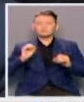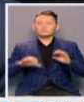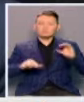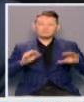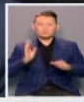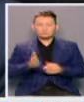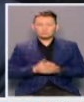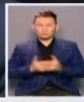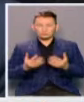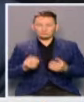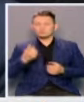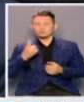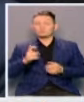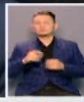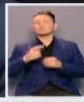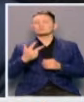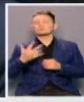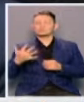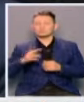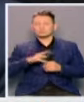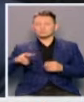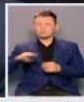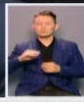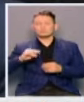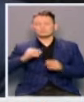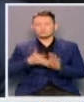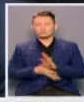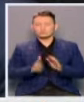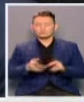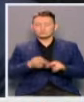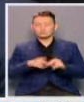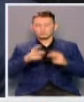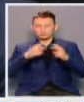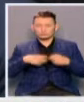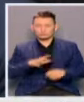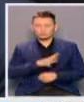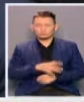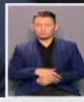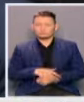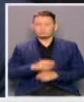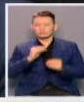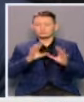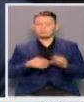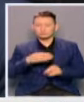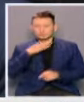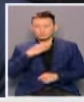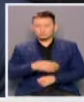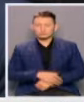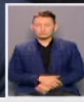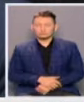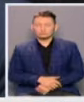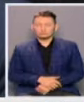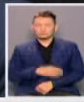Биыл 135 миллион теңге бөлініп отыр. Қайырғали Рысқалиұлы, мынаның барлығын зерделедіңіз ғой. Жете ме барлығы?